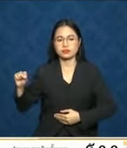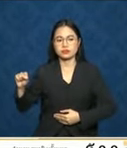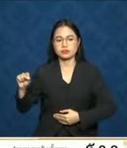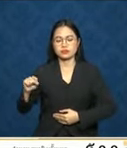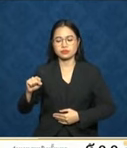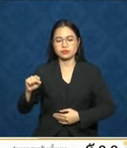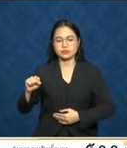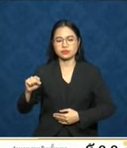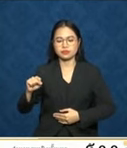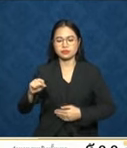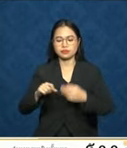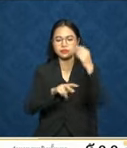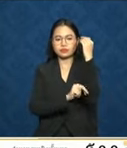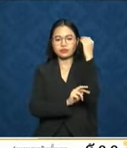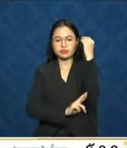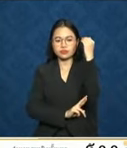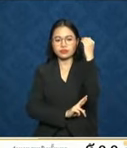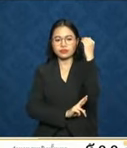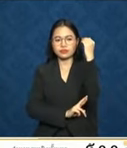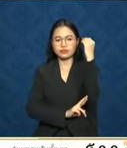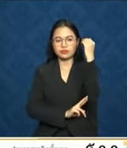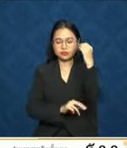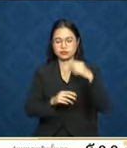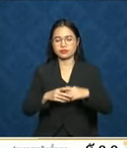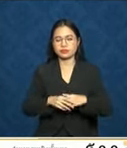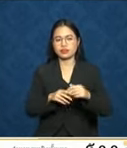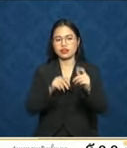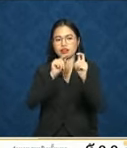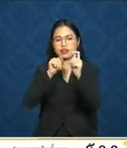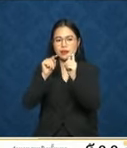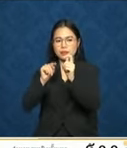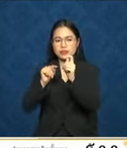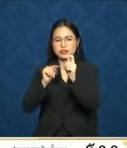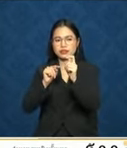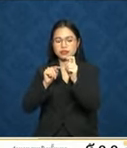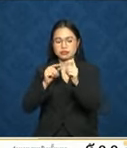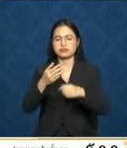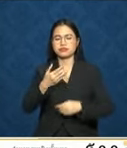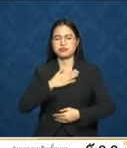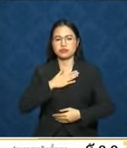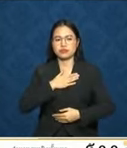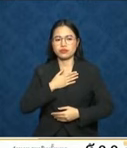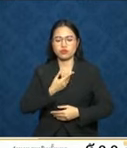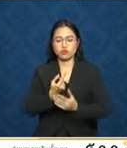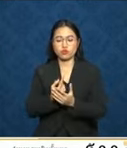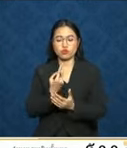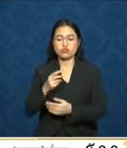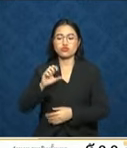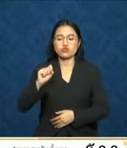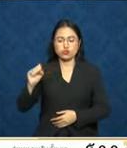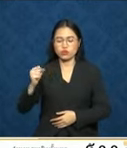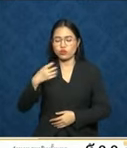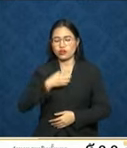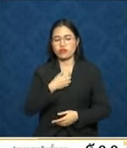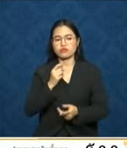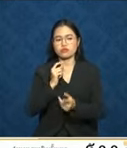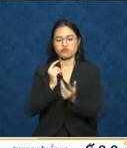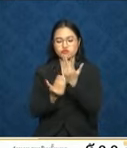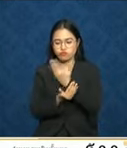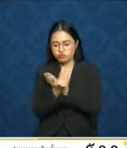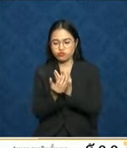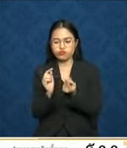5นราธิวาสประกอบด้วยอำเภอบาเจาะอำเภอรือเสาะและอำเภอศรีสาครพรรคประชาชาติขอเรียนปรึกษาหารือท่านประธานเกี่ยวกับ